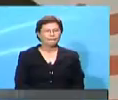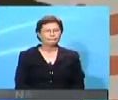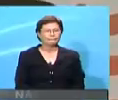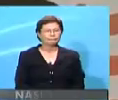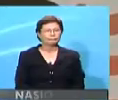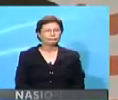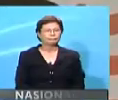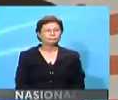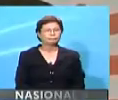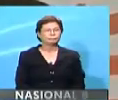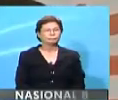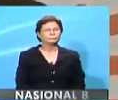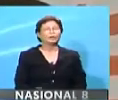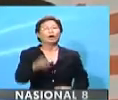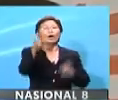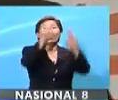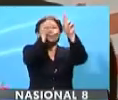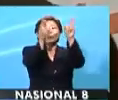Replika ini kami pilih